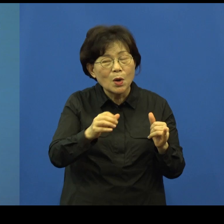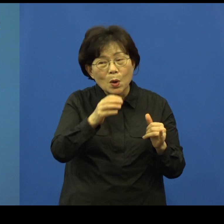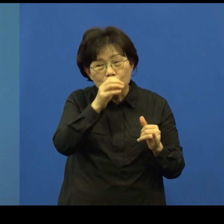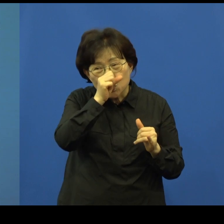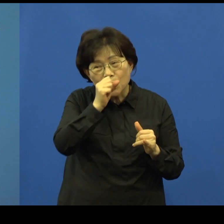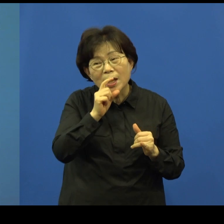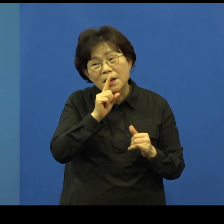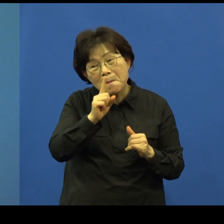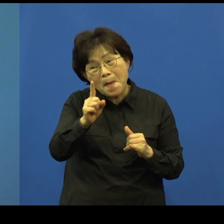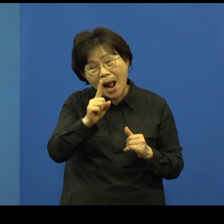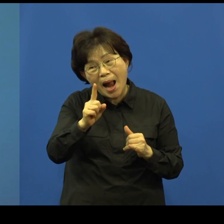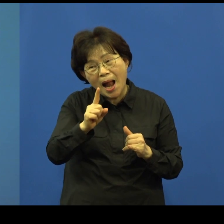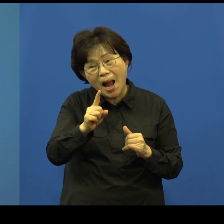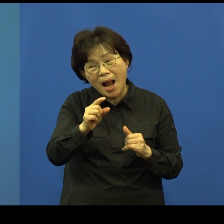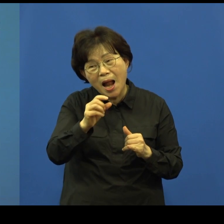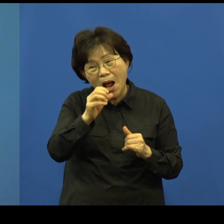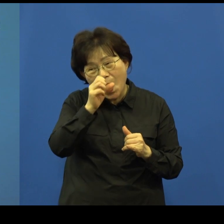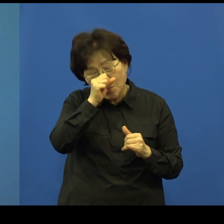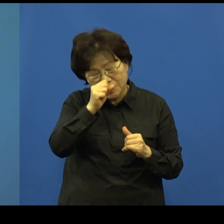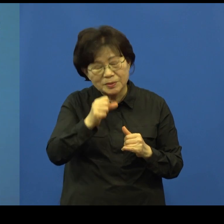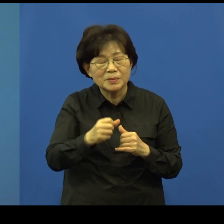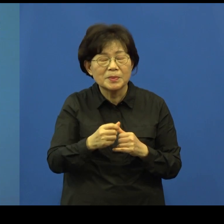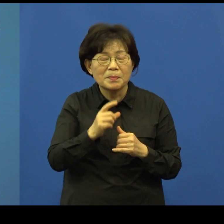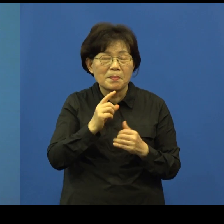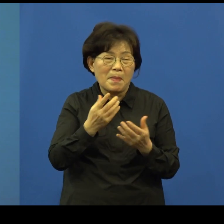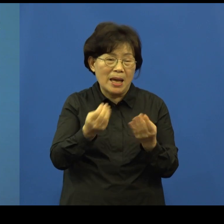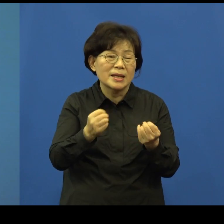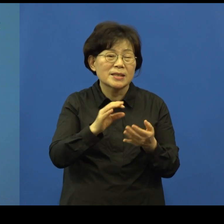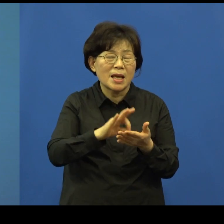evening, good night,